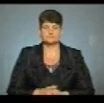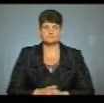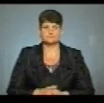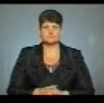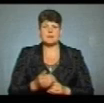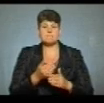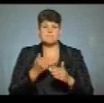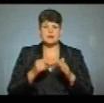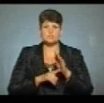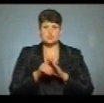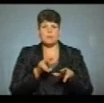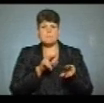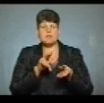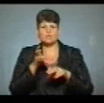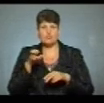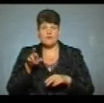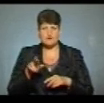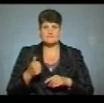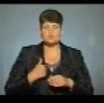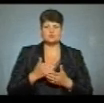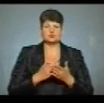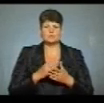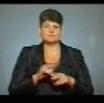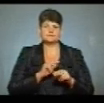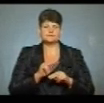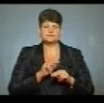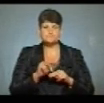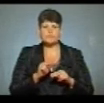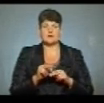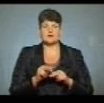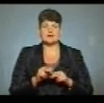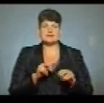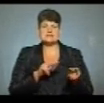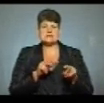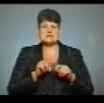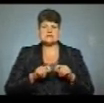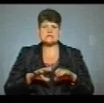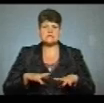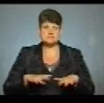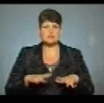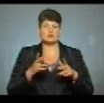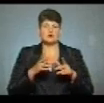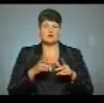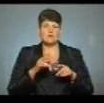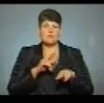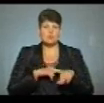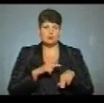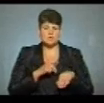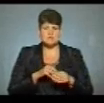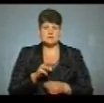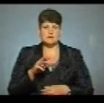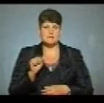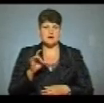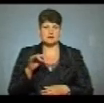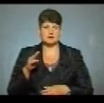Перед початком патрулювань військовослужбовців інструктує інспектор патрульної поліції Андрій Мартинюк. Головним пріоритетом